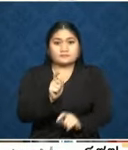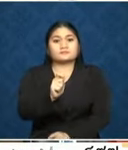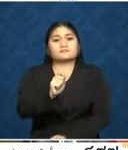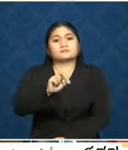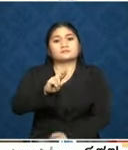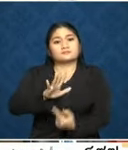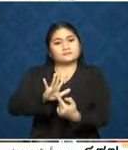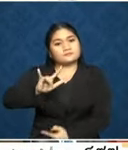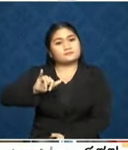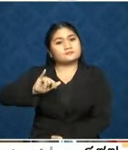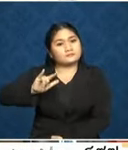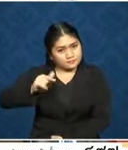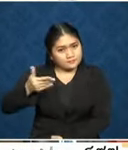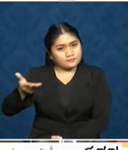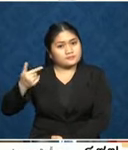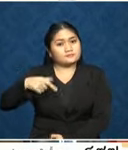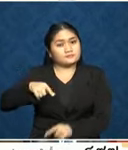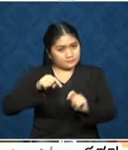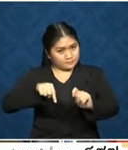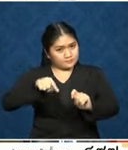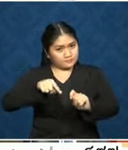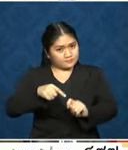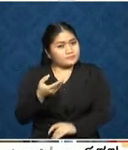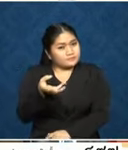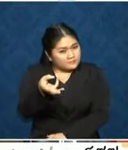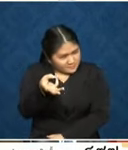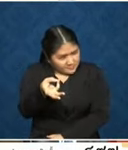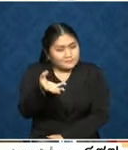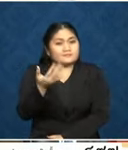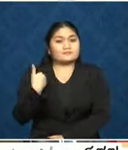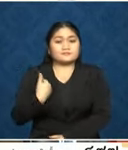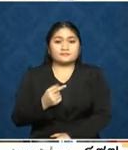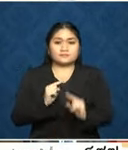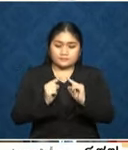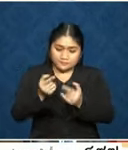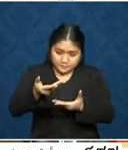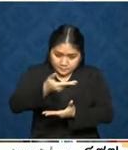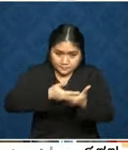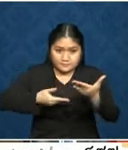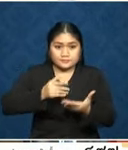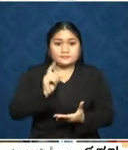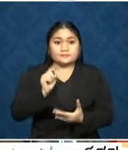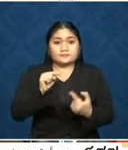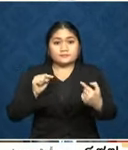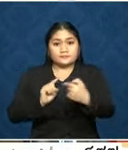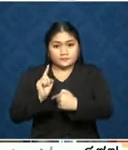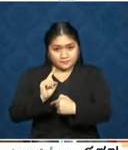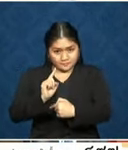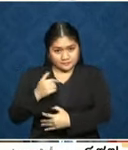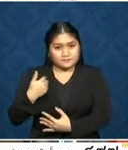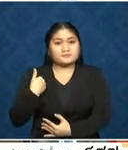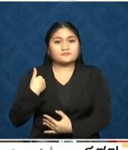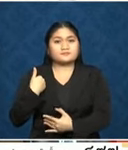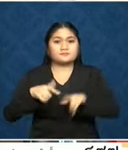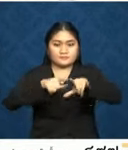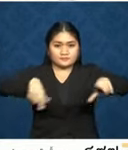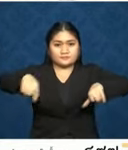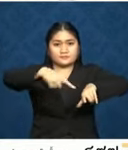ครับขออนุญาตใช้เวลาสภาเพียงนิดหน่อยครับในการหารือสิ่งที่เกิดขึ้นในพื้นที่